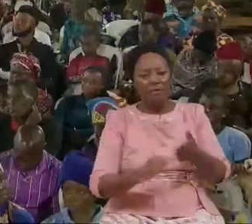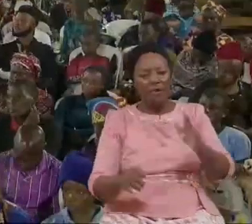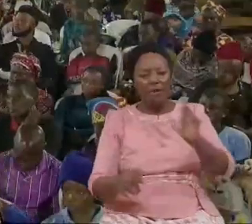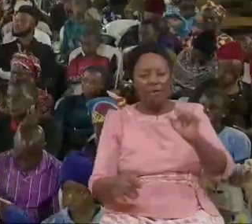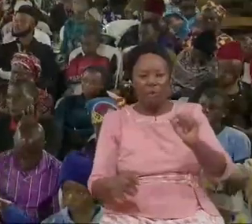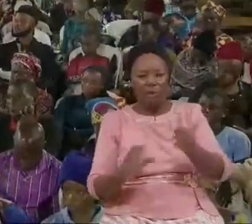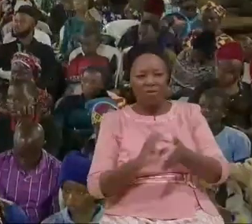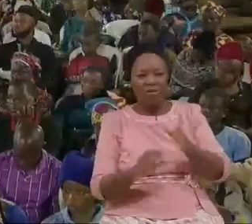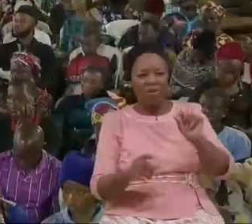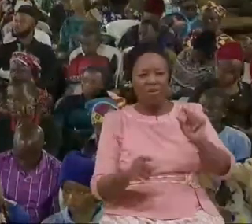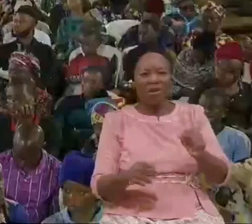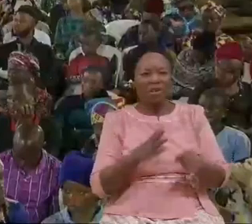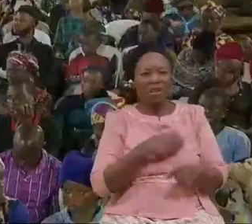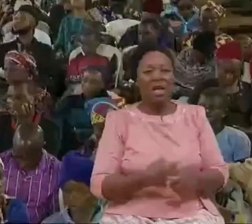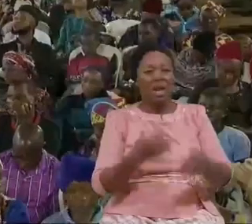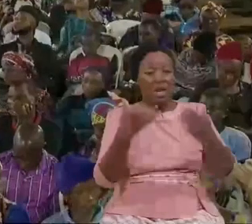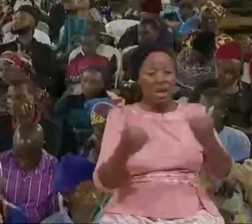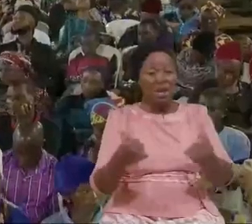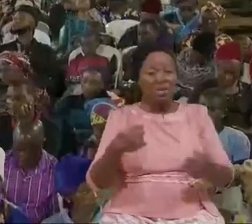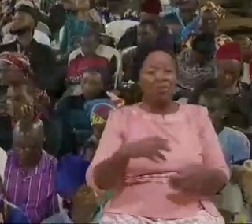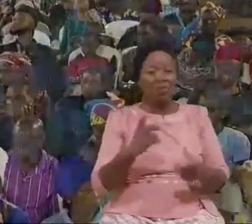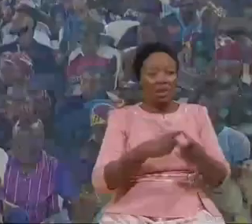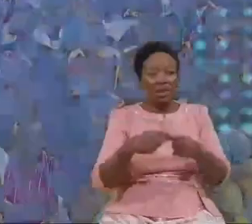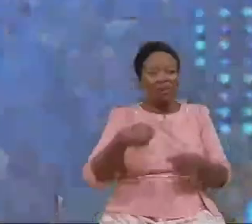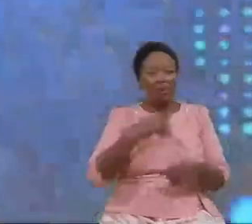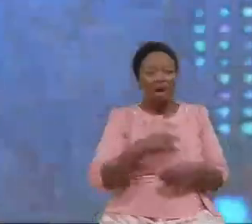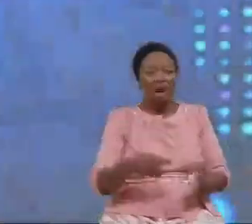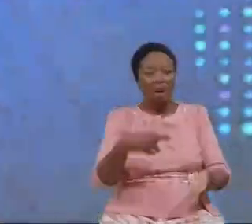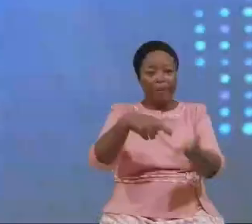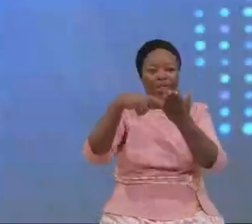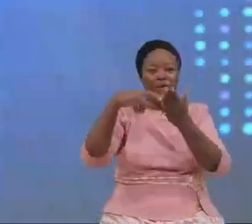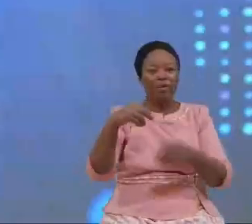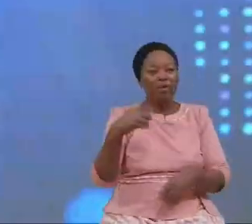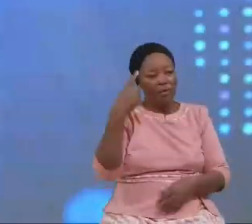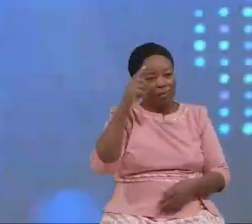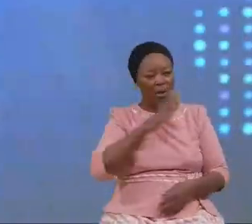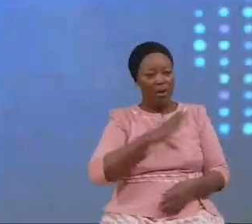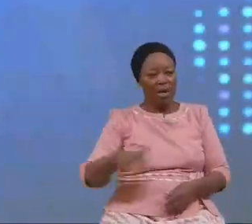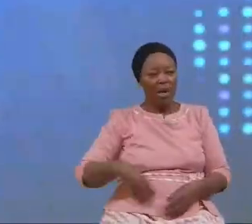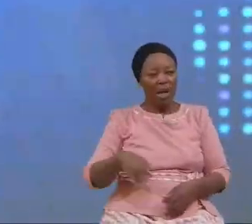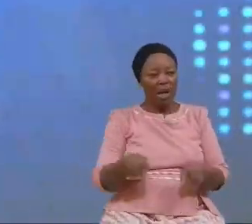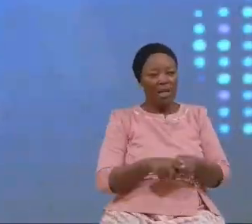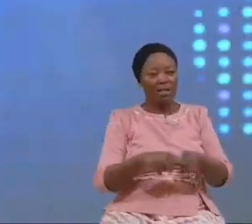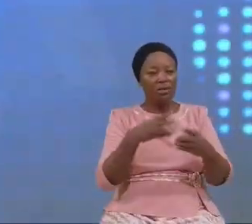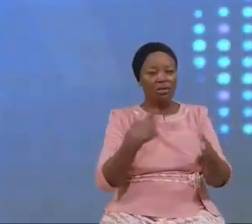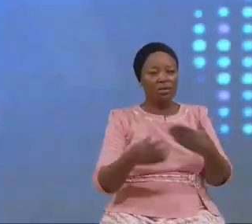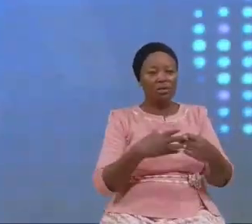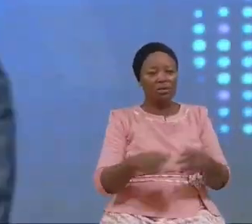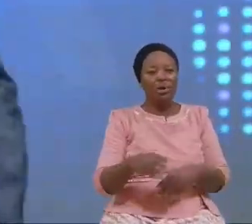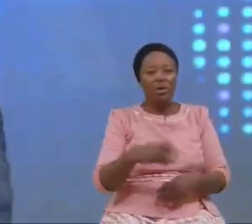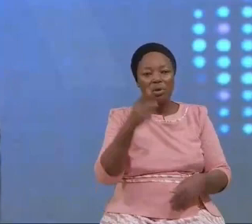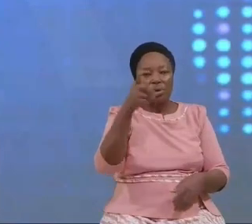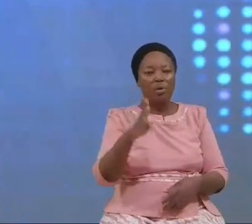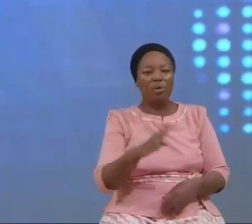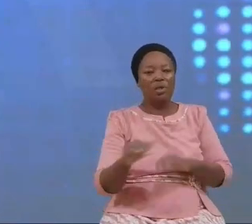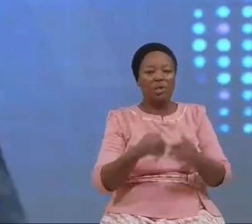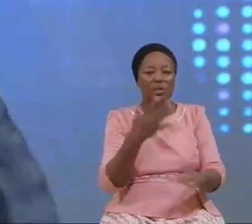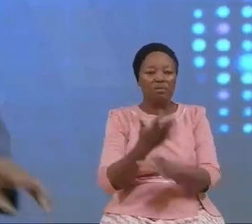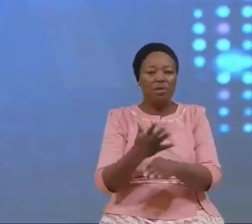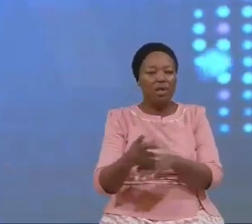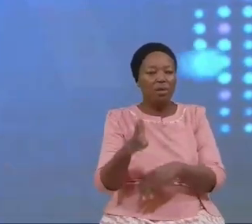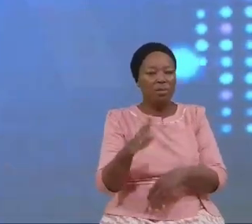fonctions d'ambassadeur pour Christ comme si Dieu exaucé par nous nous en supplions pas le prédicateur